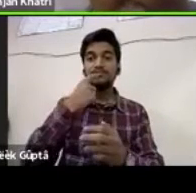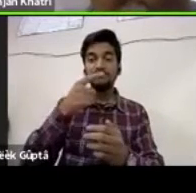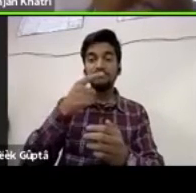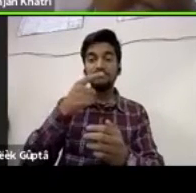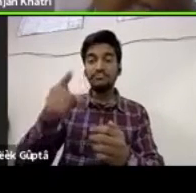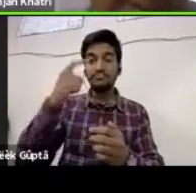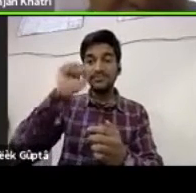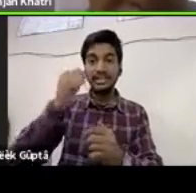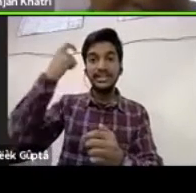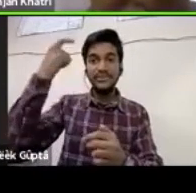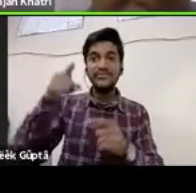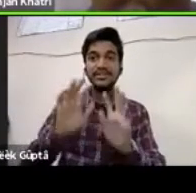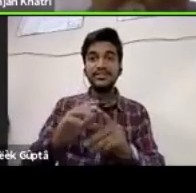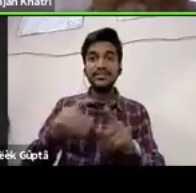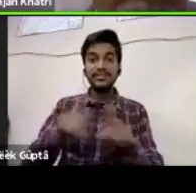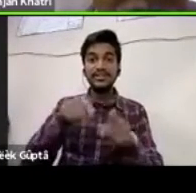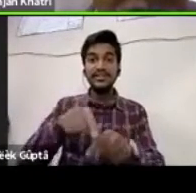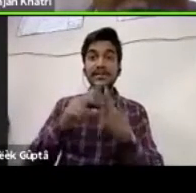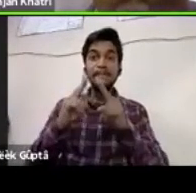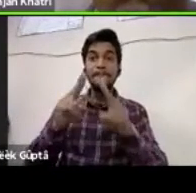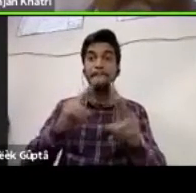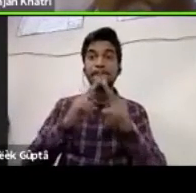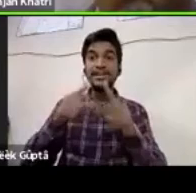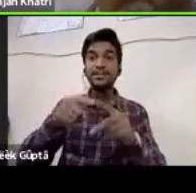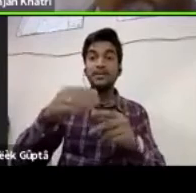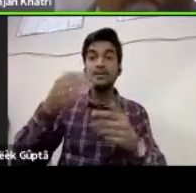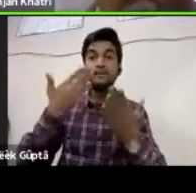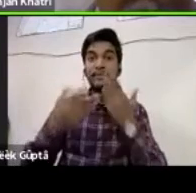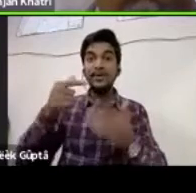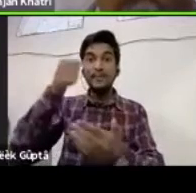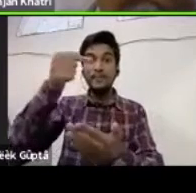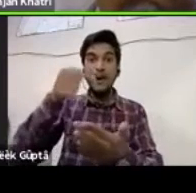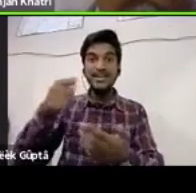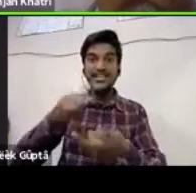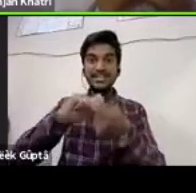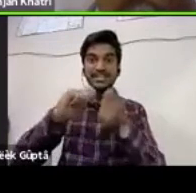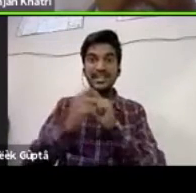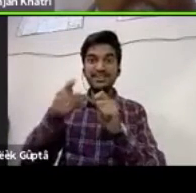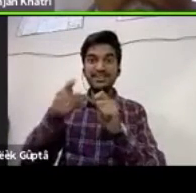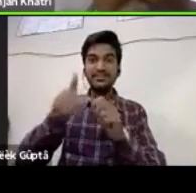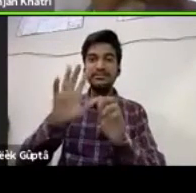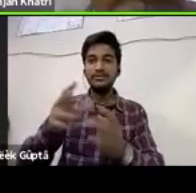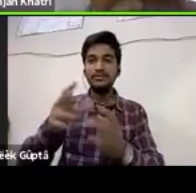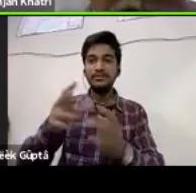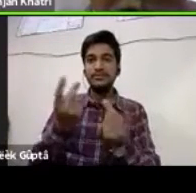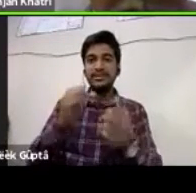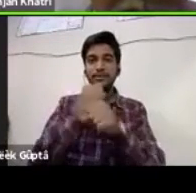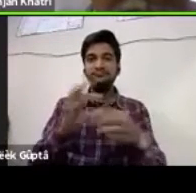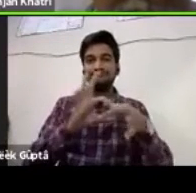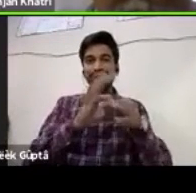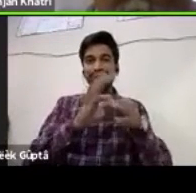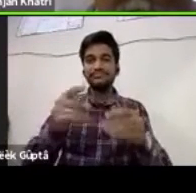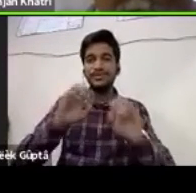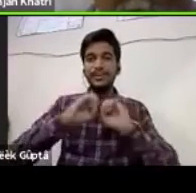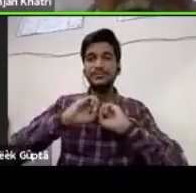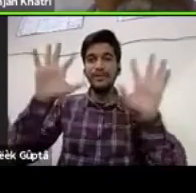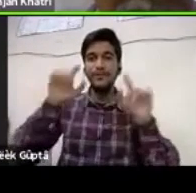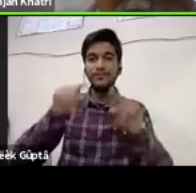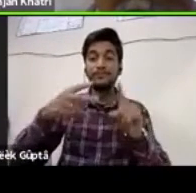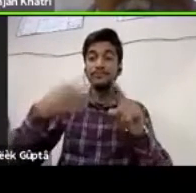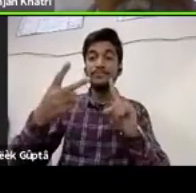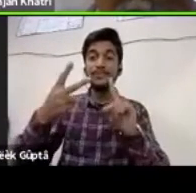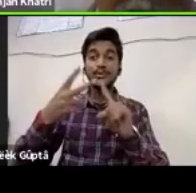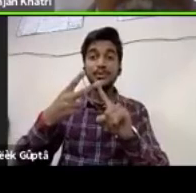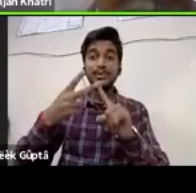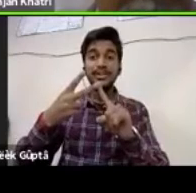इस मीटिंग में कुछ पॉलिसी मेकर हैं तो मेरी रिक्वेस्ट है उनसे कि इसको जरा फास्ट ट्रैक कर दें। दूसरा सवाल ये है कि आप